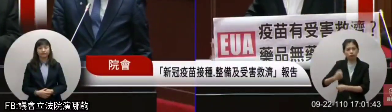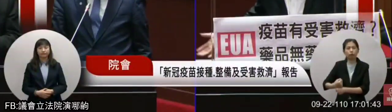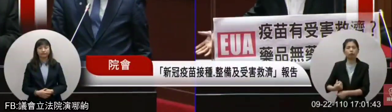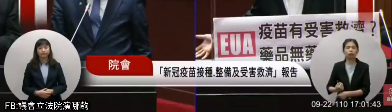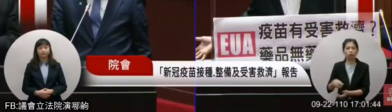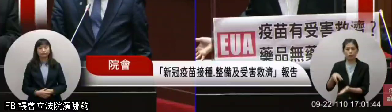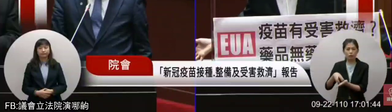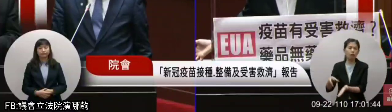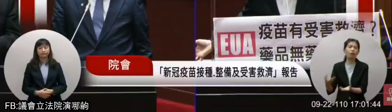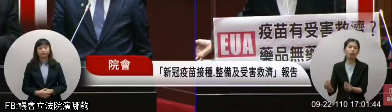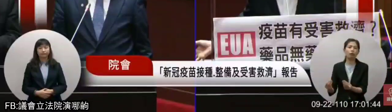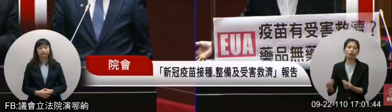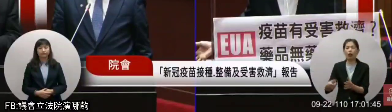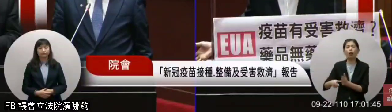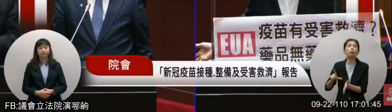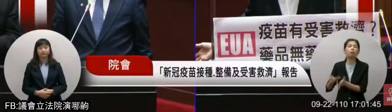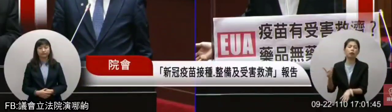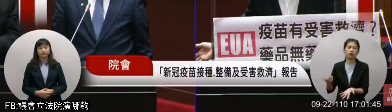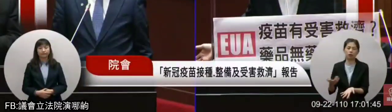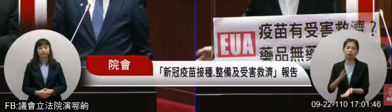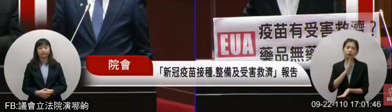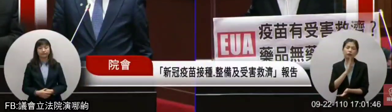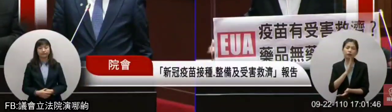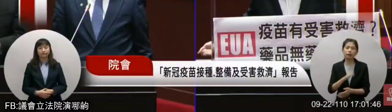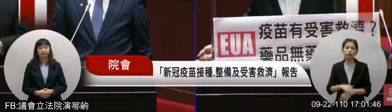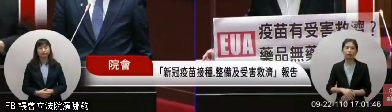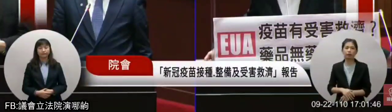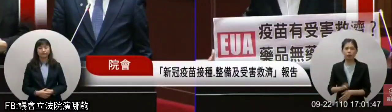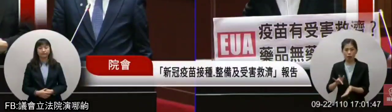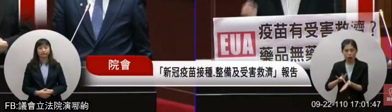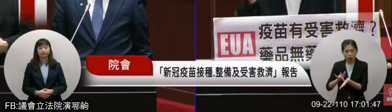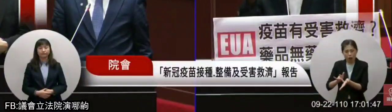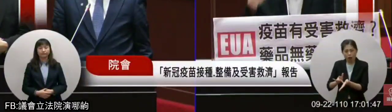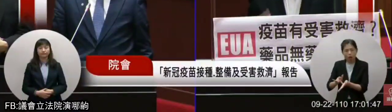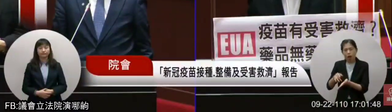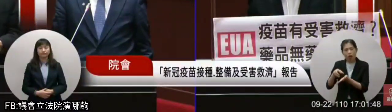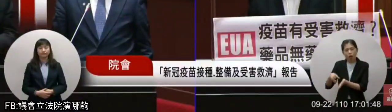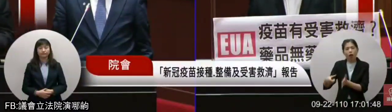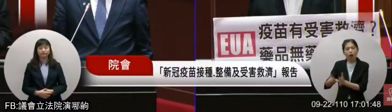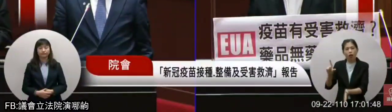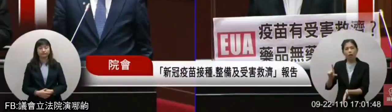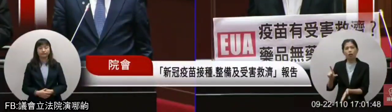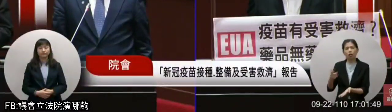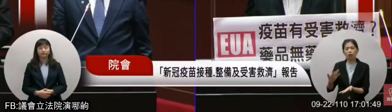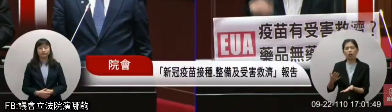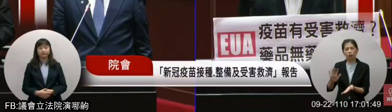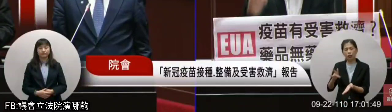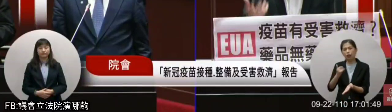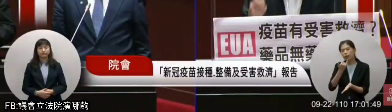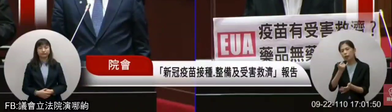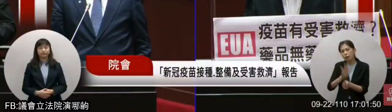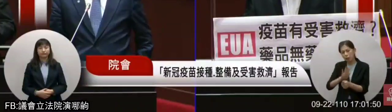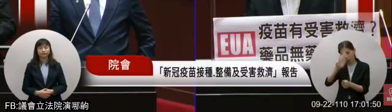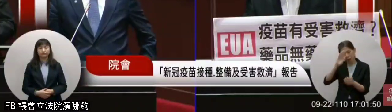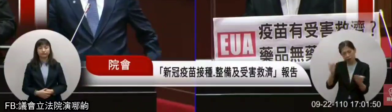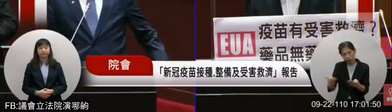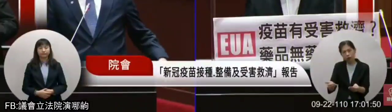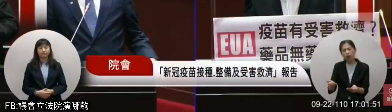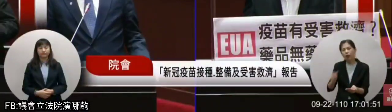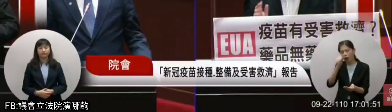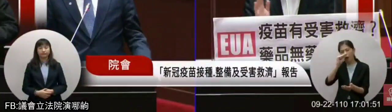为还来不及拿到许可证的药物，结果它有治疗的效果，你要让它来了去治疗到病患身